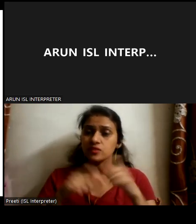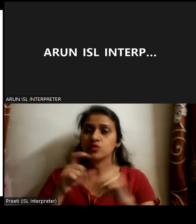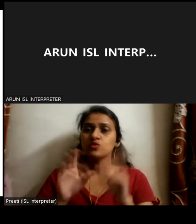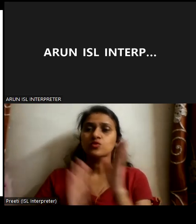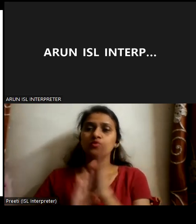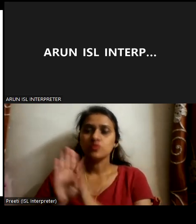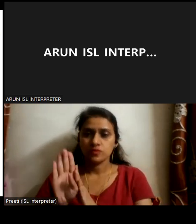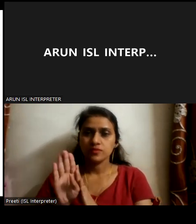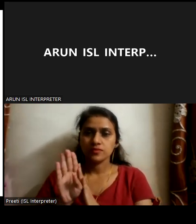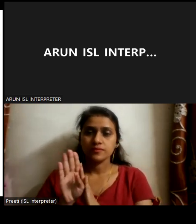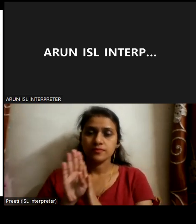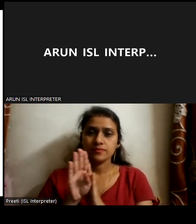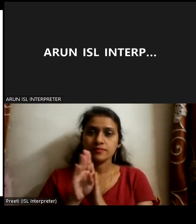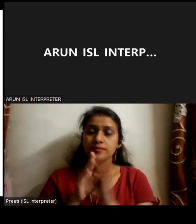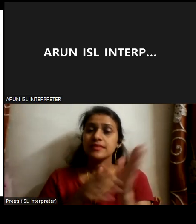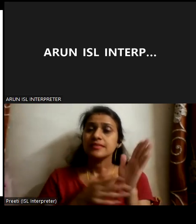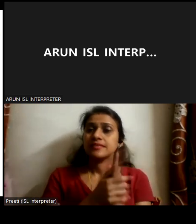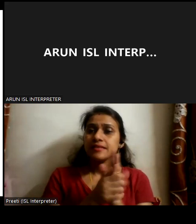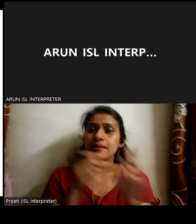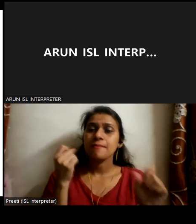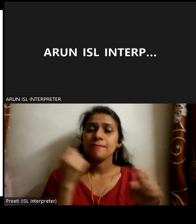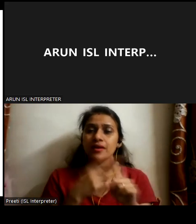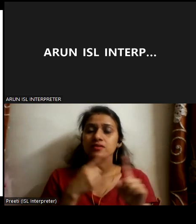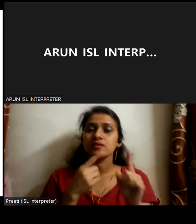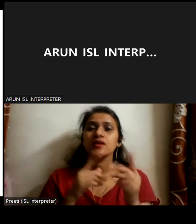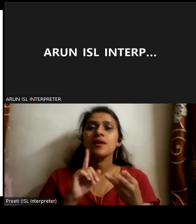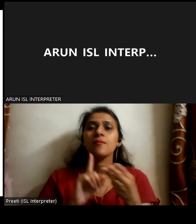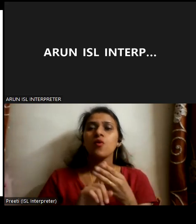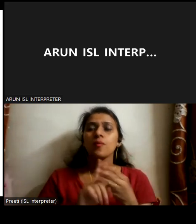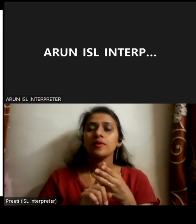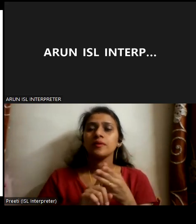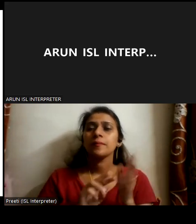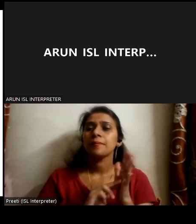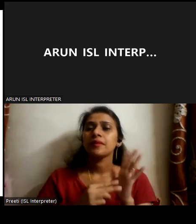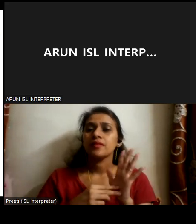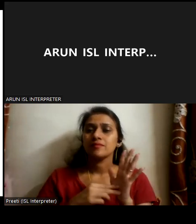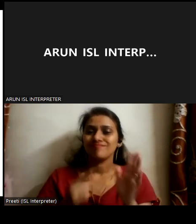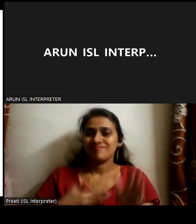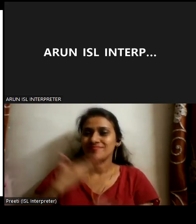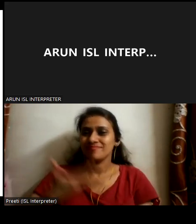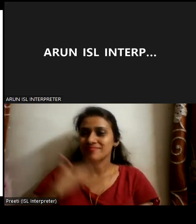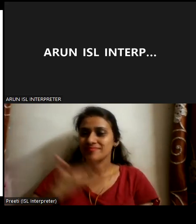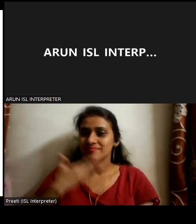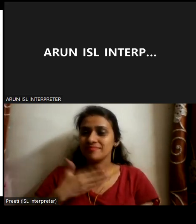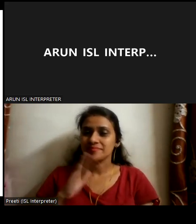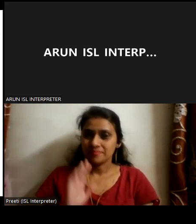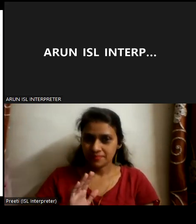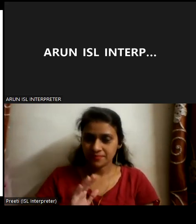बेस्ड एम्प्लॉयमेंट का मतलब ये होता है कि हम उनको ट्रेन करेंगे, उसके बाद हम ये